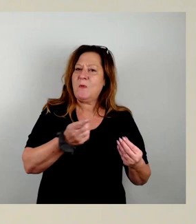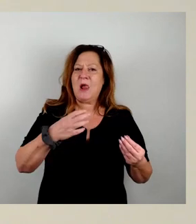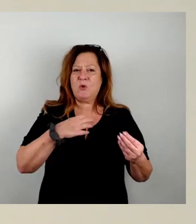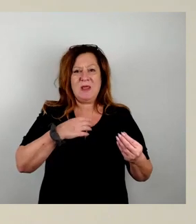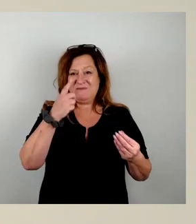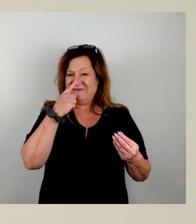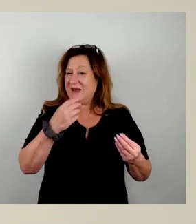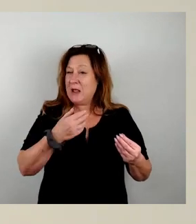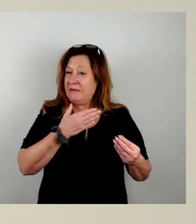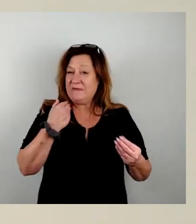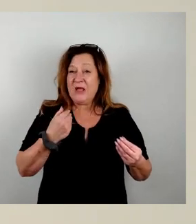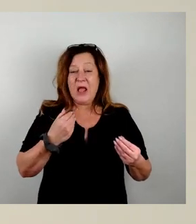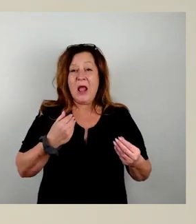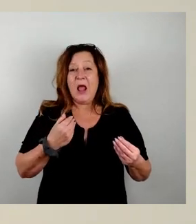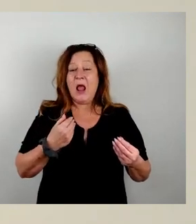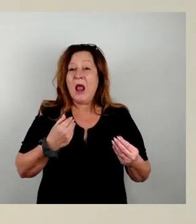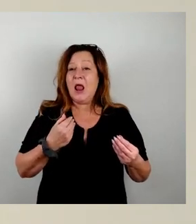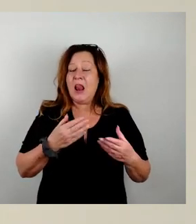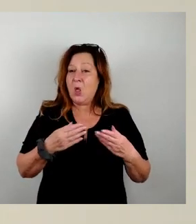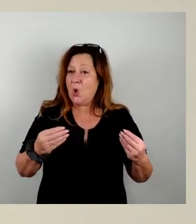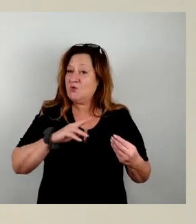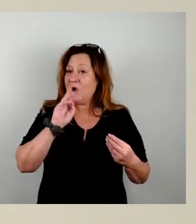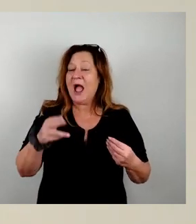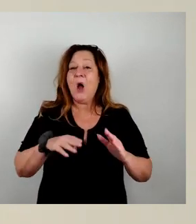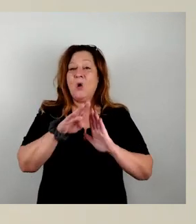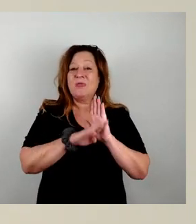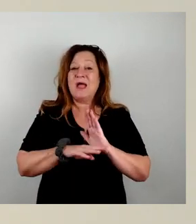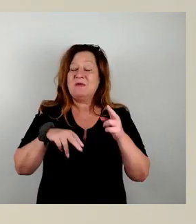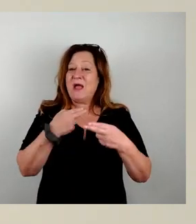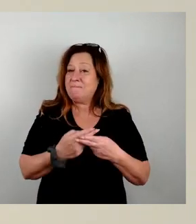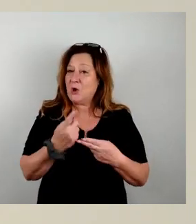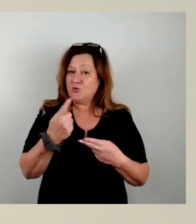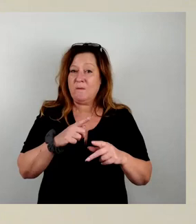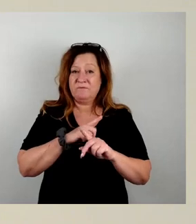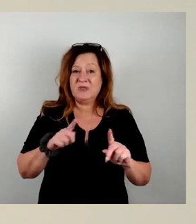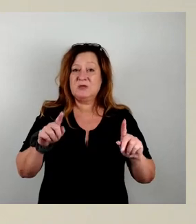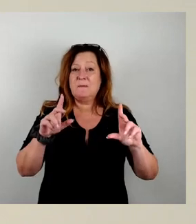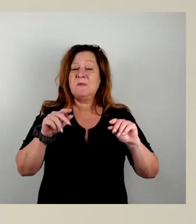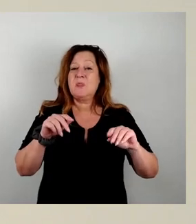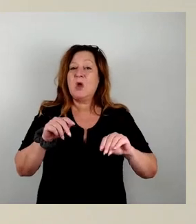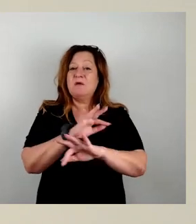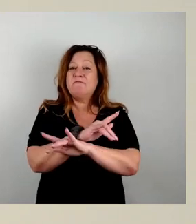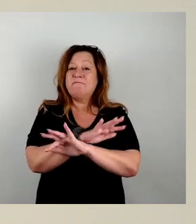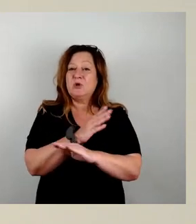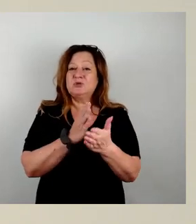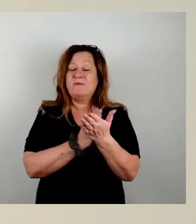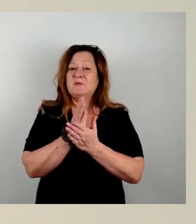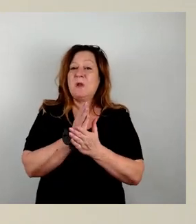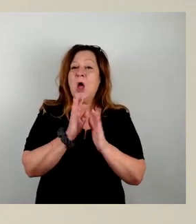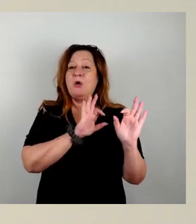und auch wenn die Tarifanpassung nicht kommt, werden wir keinen Wirtschaftsplan im Dezember für die Verkehrsbetriebe beschließen können,